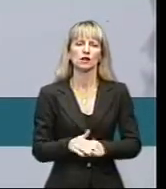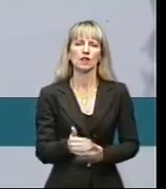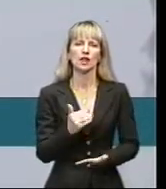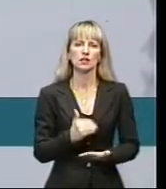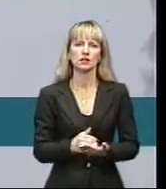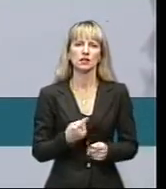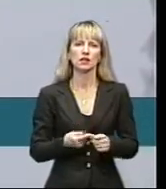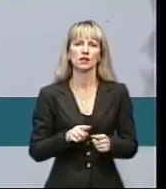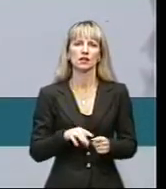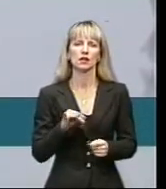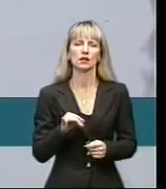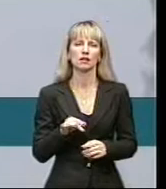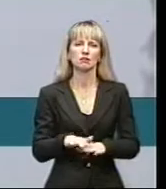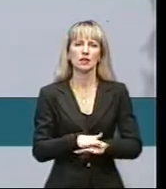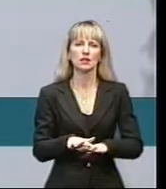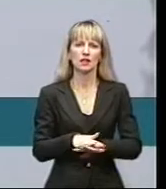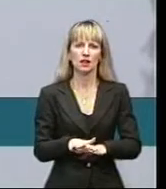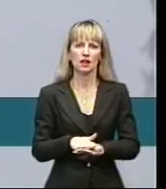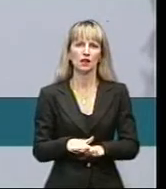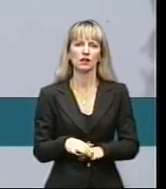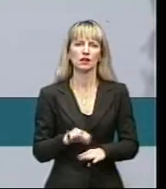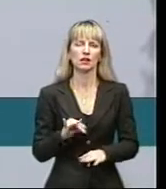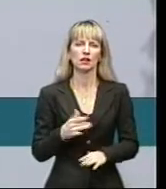наслідків. Це і дизентерія, і